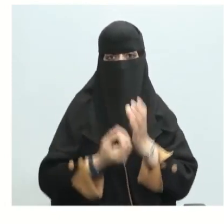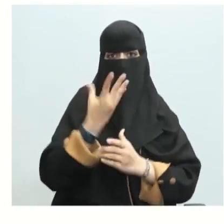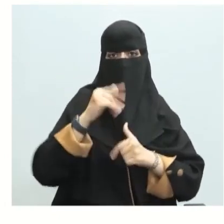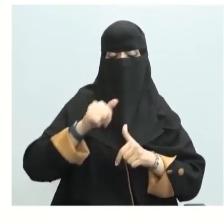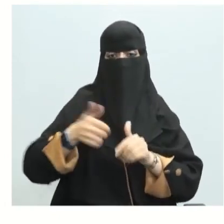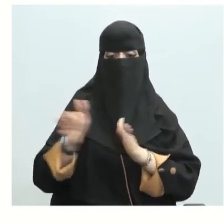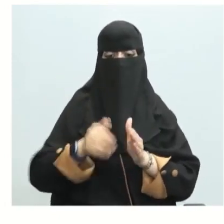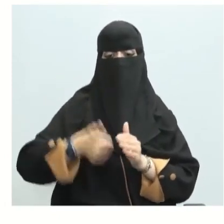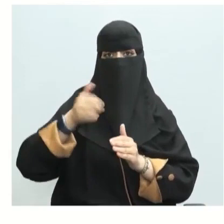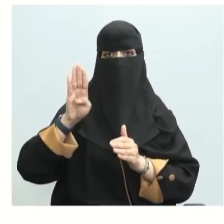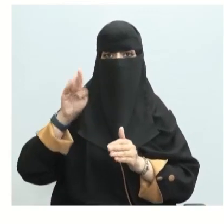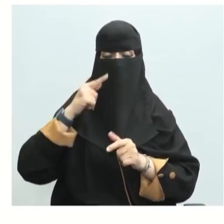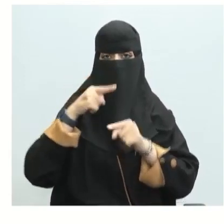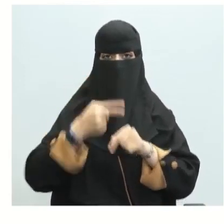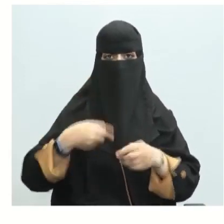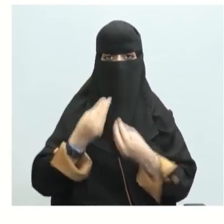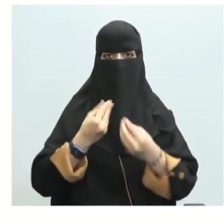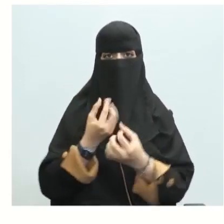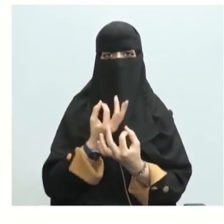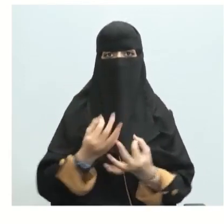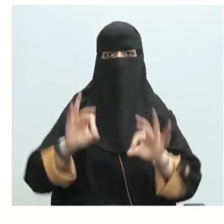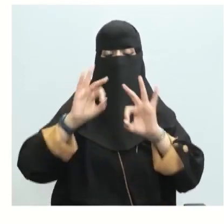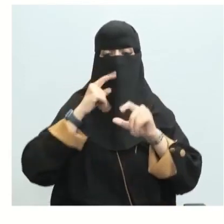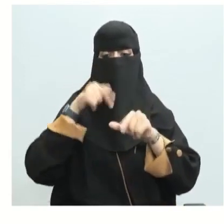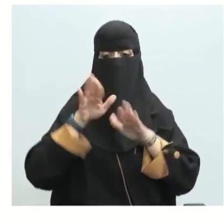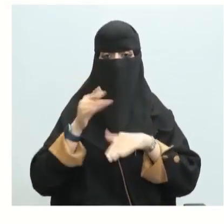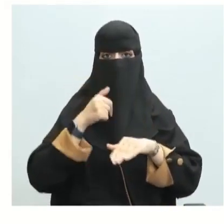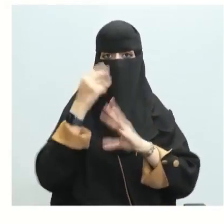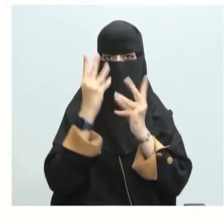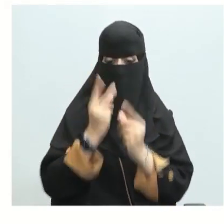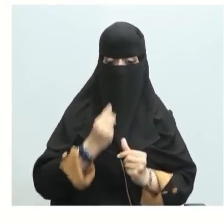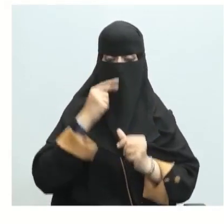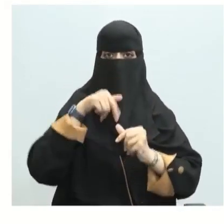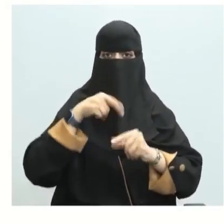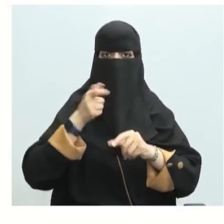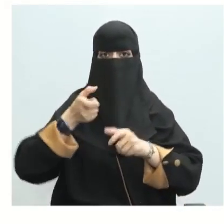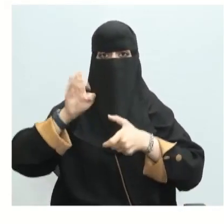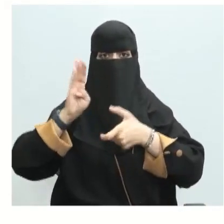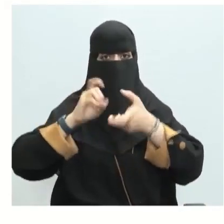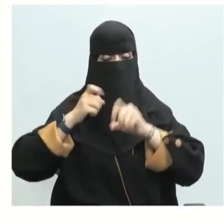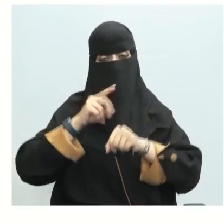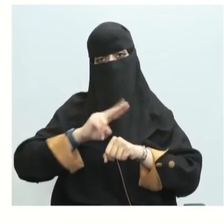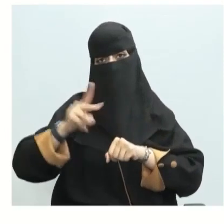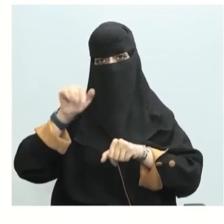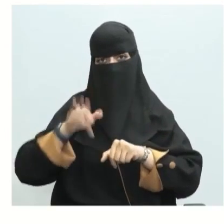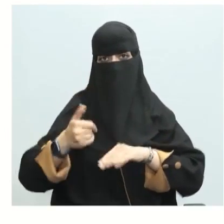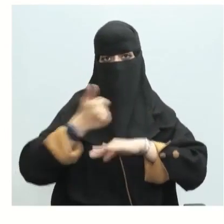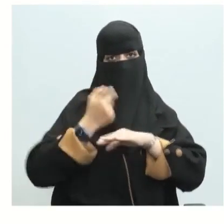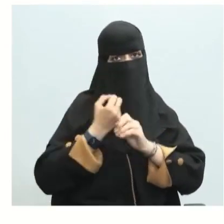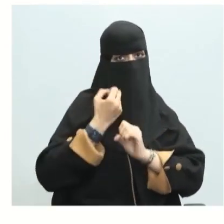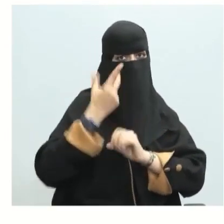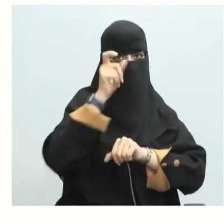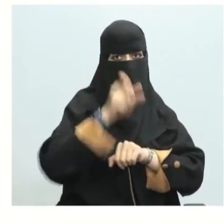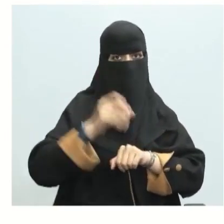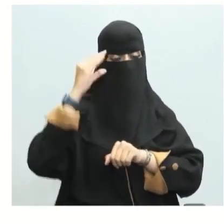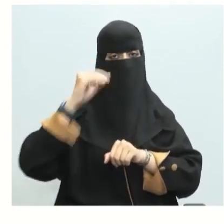التفاعل الكلي اذا يعتمد قانون هيس على العديد من الحسابات الكيميائيه التي قام بوضعها العالم